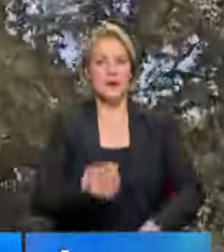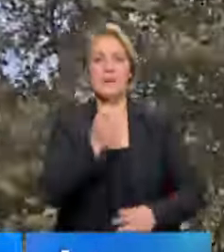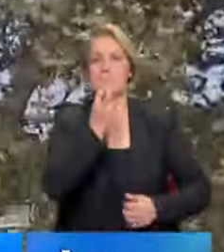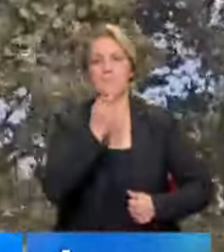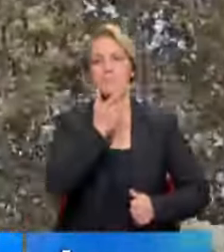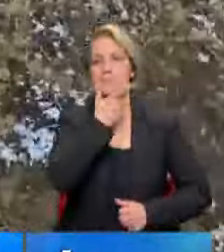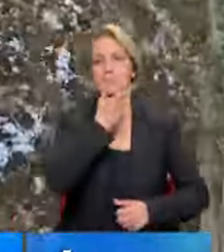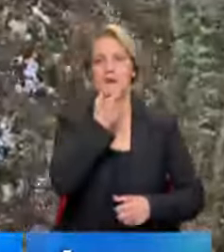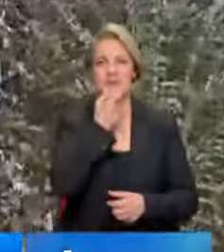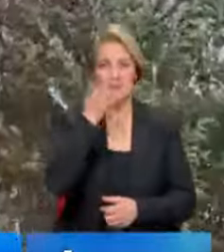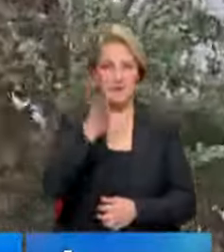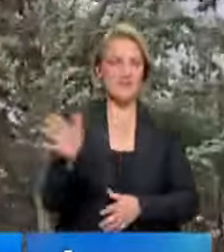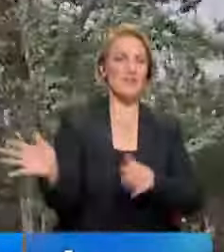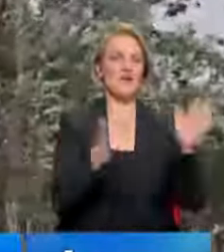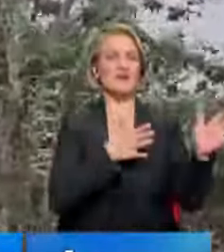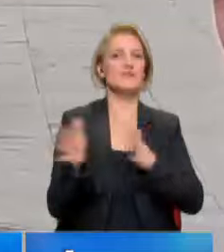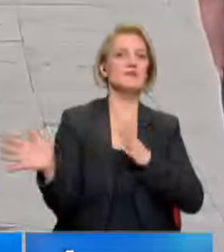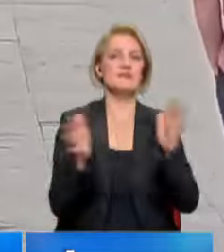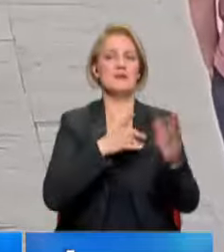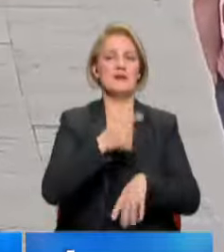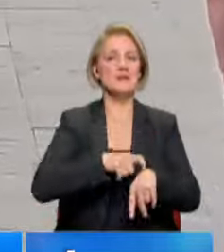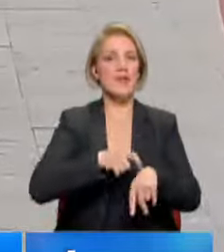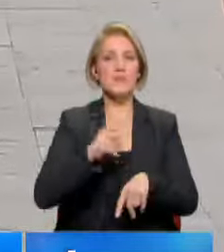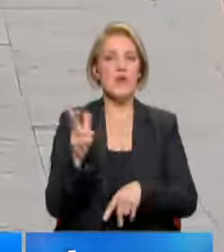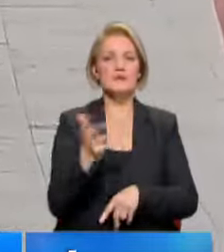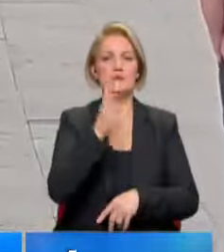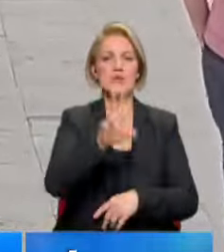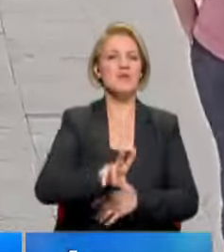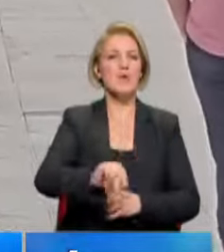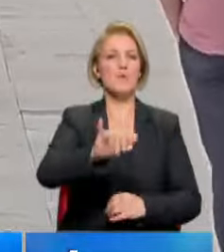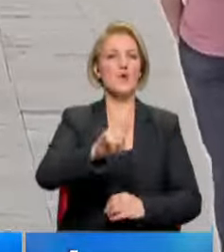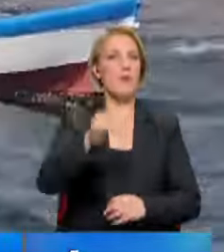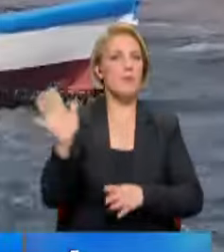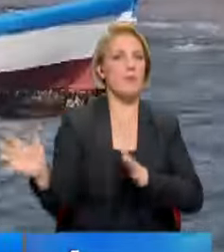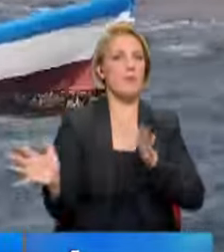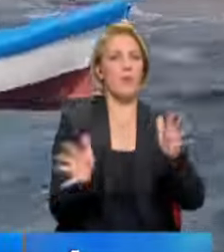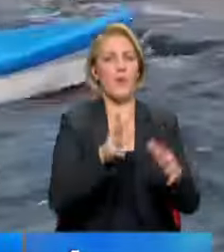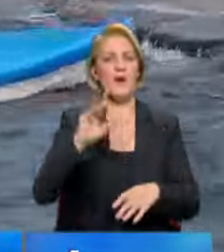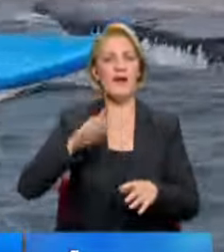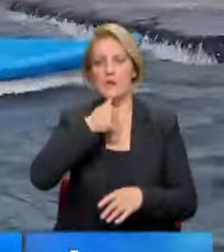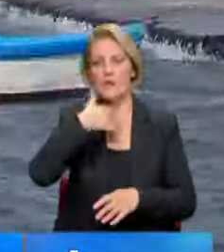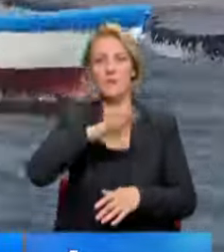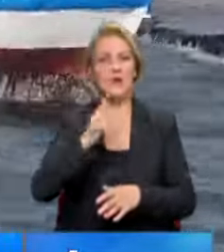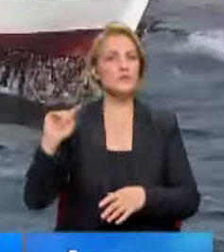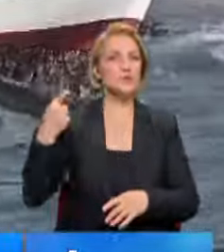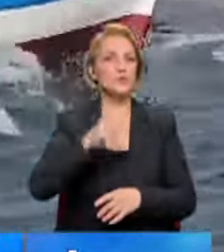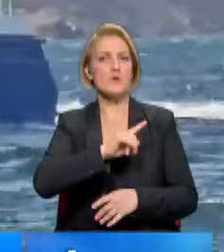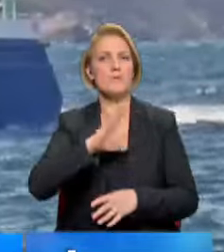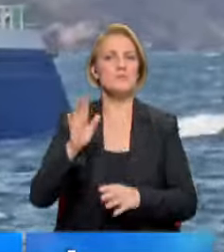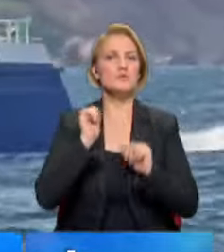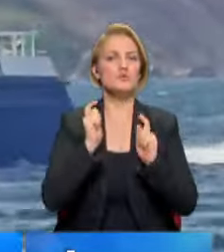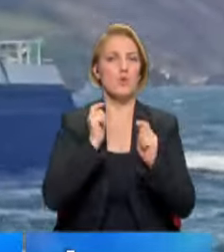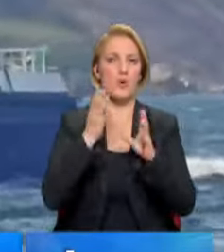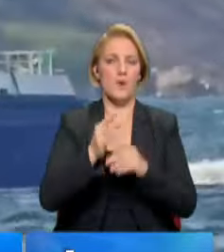Bandırma'da ise fırtına zor anlar yaşattı. Saatteki hızı yer yer 70 kilometreyi bulan fırtına deniz ulaşımını da sekteye uğrattı.